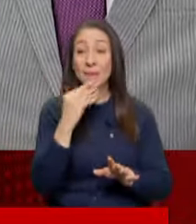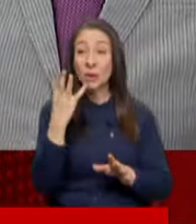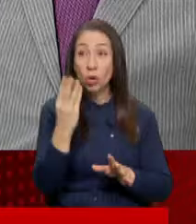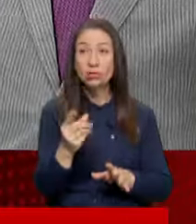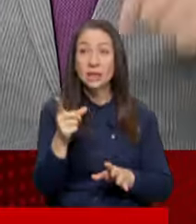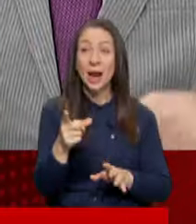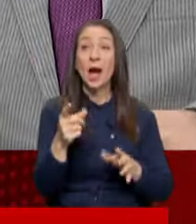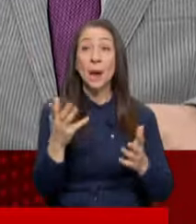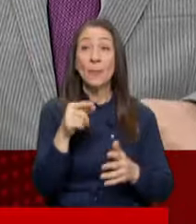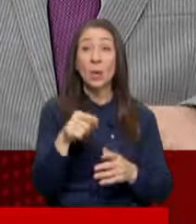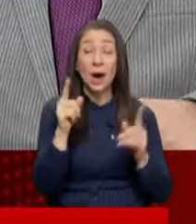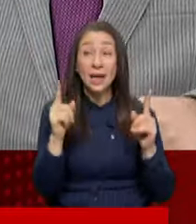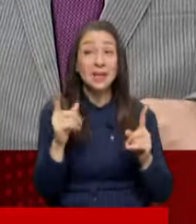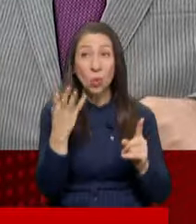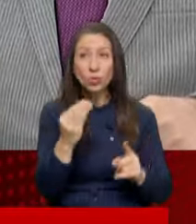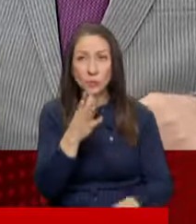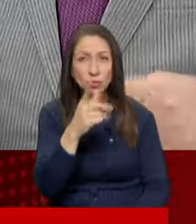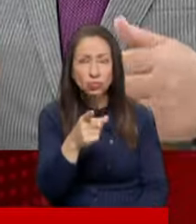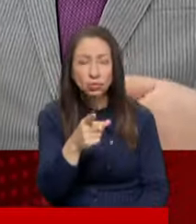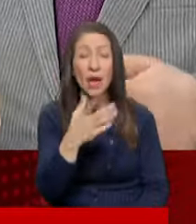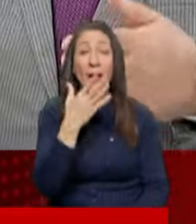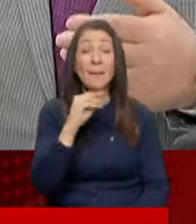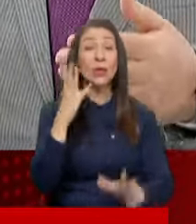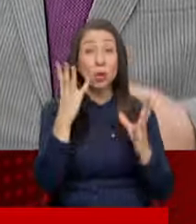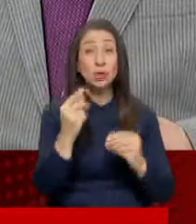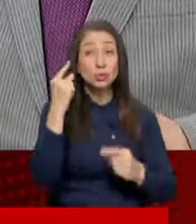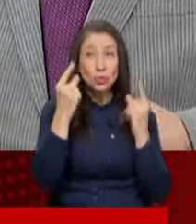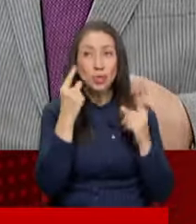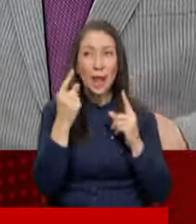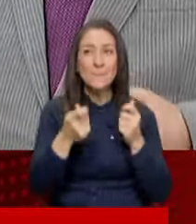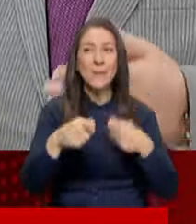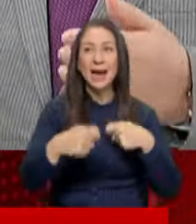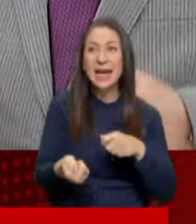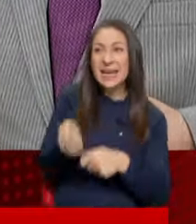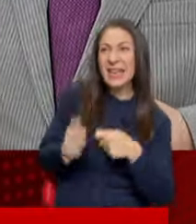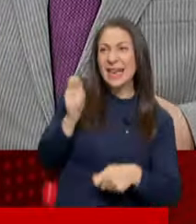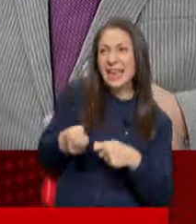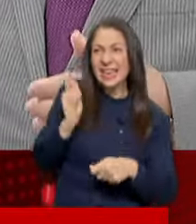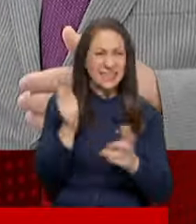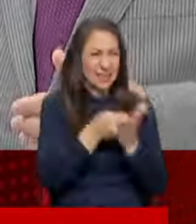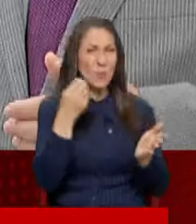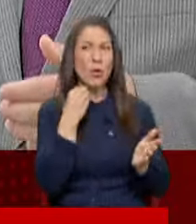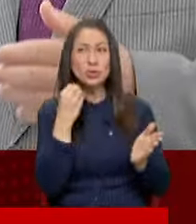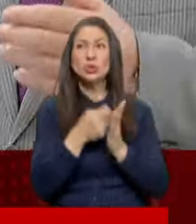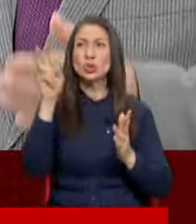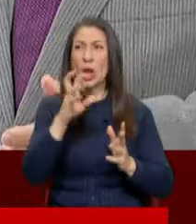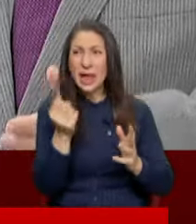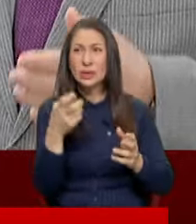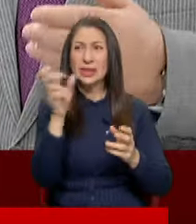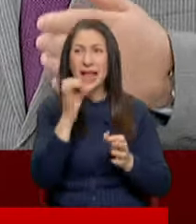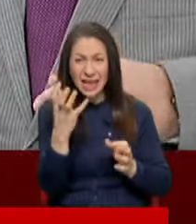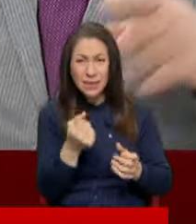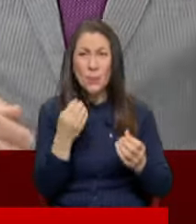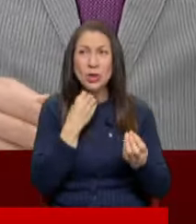olacaklar ama bu arada Ne oldu biliyor mus musun emekli olacağını düşünerek bankalardan kredi çektiler dolar aldılar altın